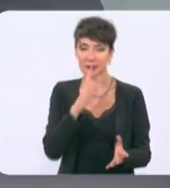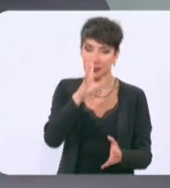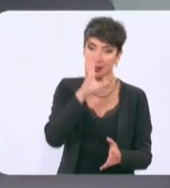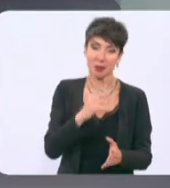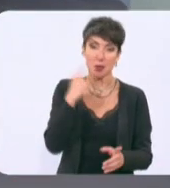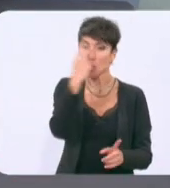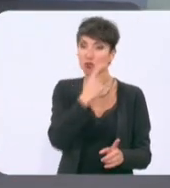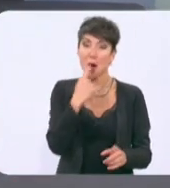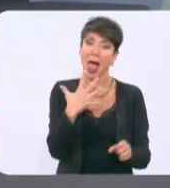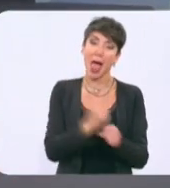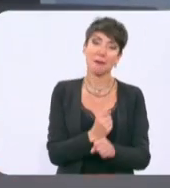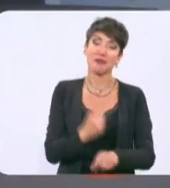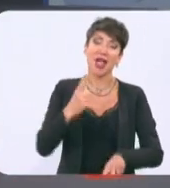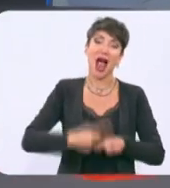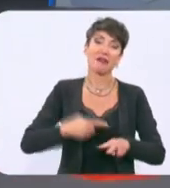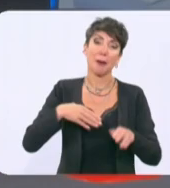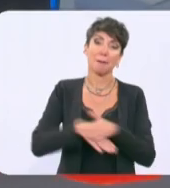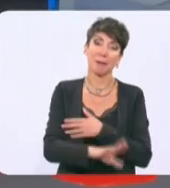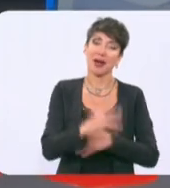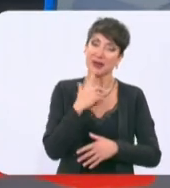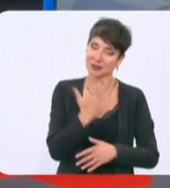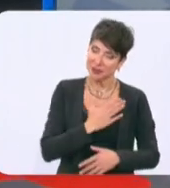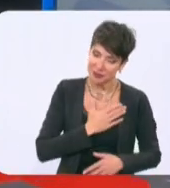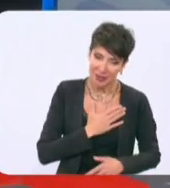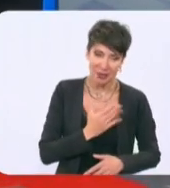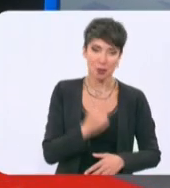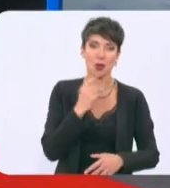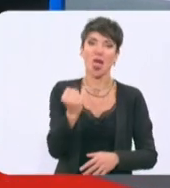επιτυχία στην Πρώτη Πειραιά και καλό προεκλογικό αγώνα, κύριε Βατιάνο. Να είστε καλά. Δυνατό κουκουέ παντού. Να είστε καλά.